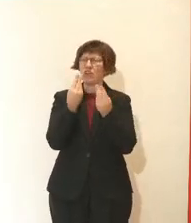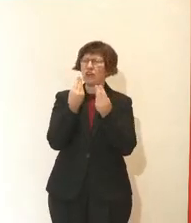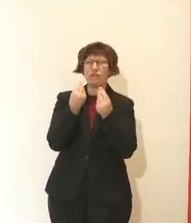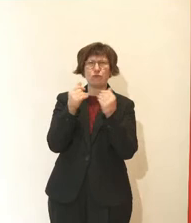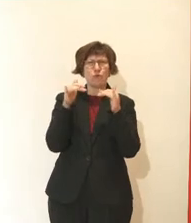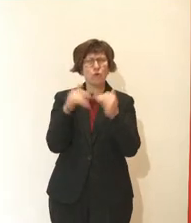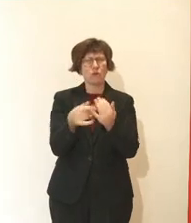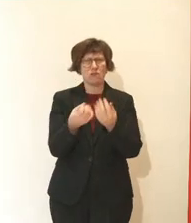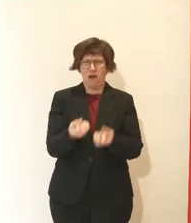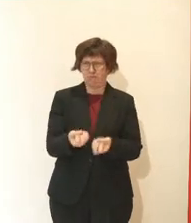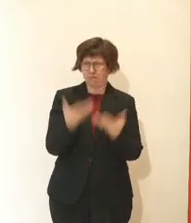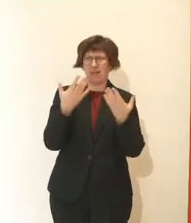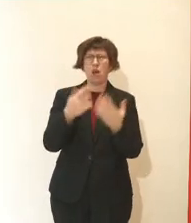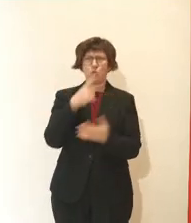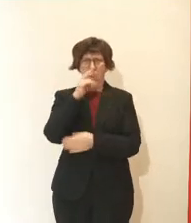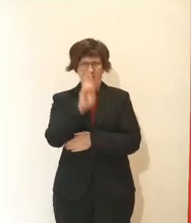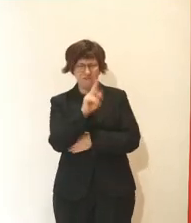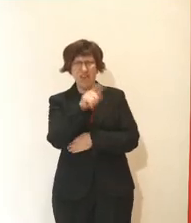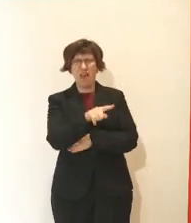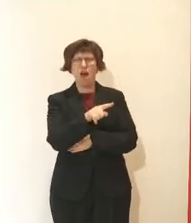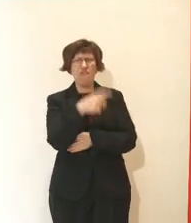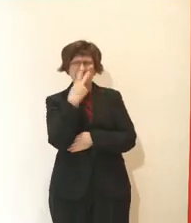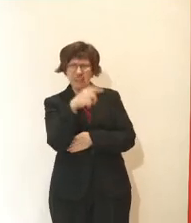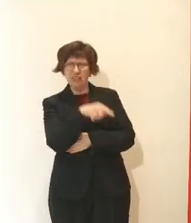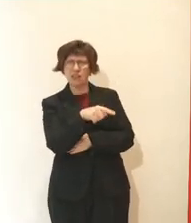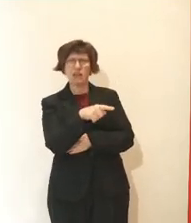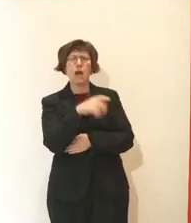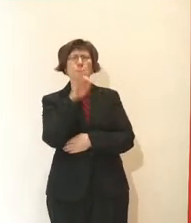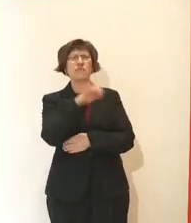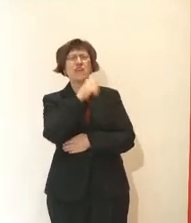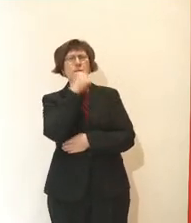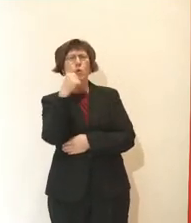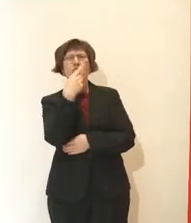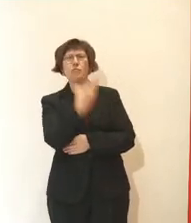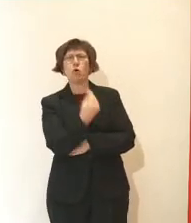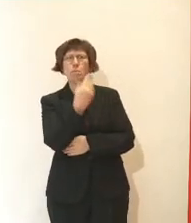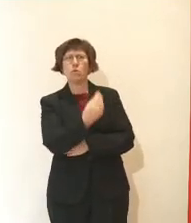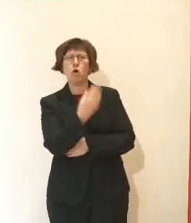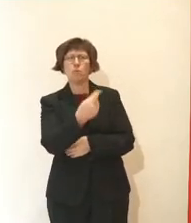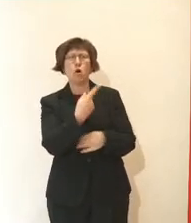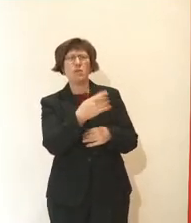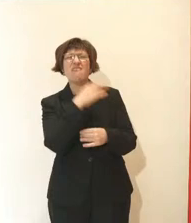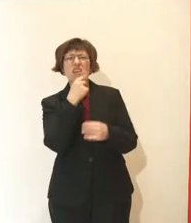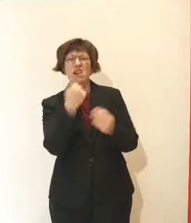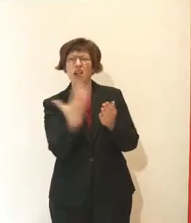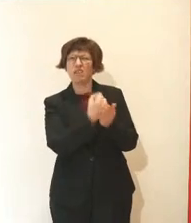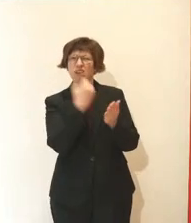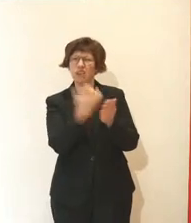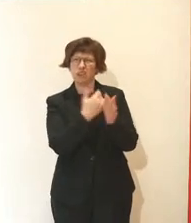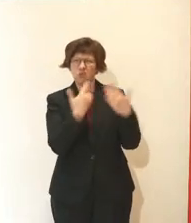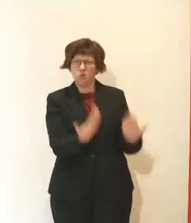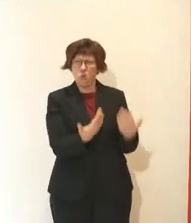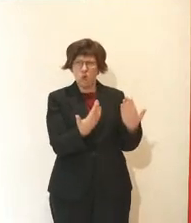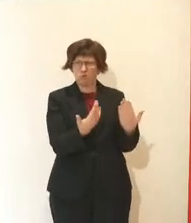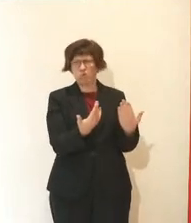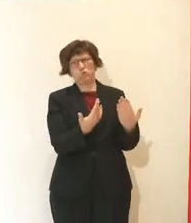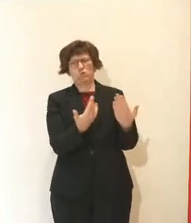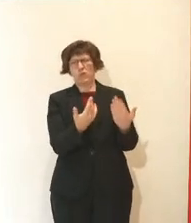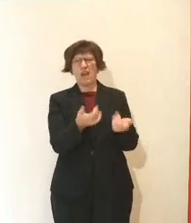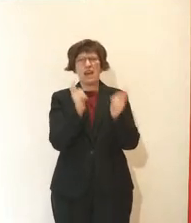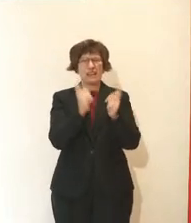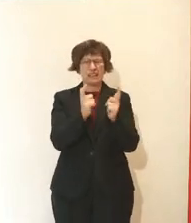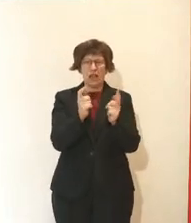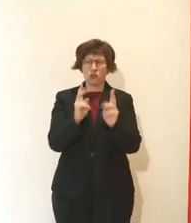entstanden ist dass nur diejenigen zählen die bestimmte berufe ergreifen und die sehr viel geld verdienen denn eine gesellschaft in der